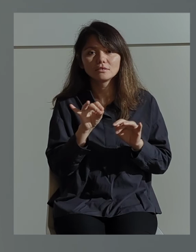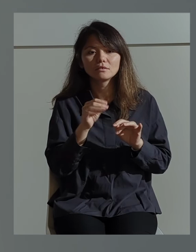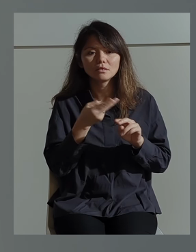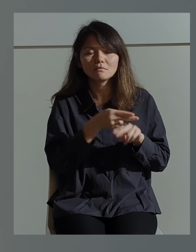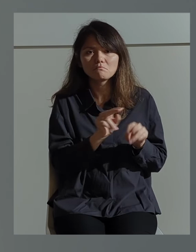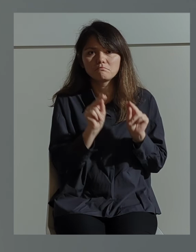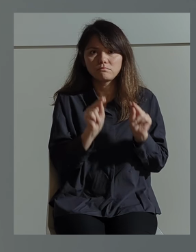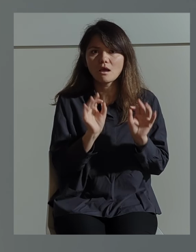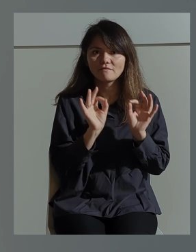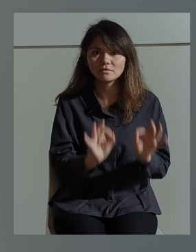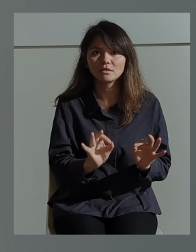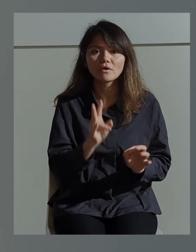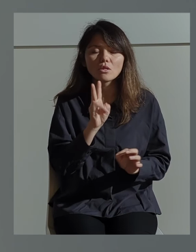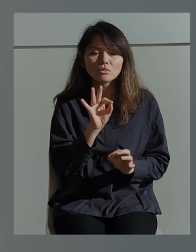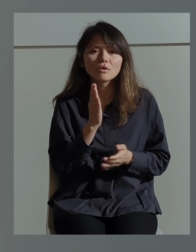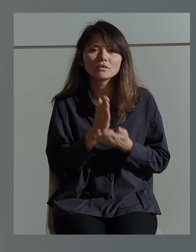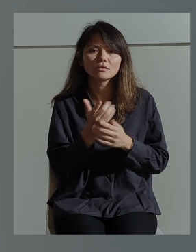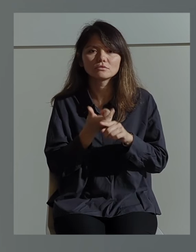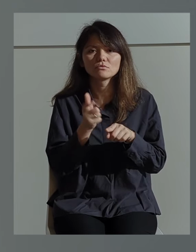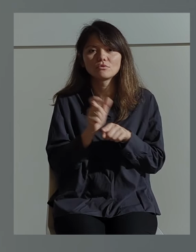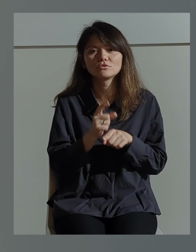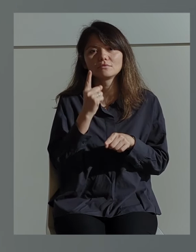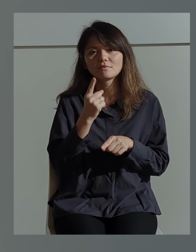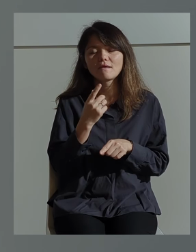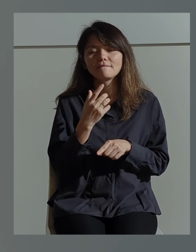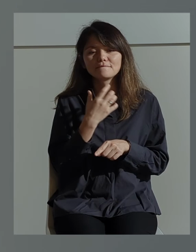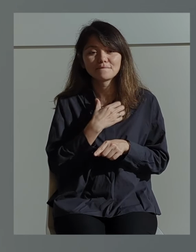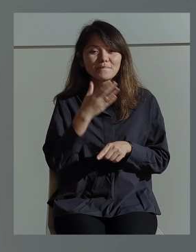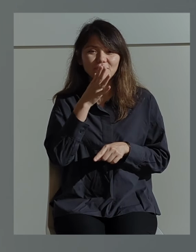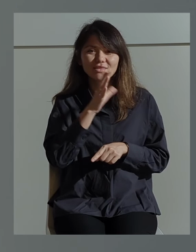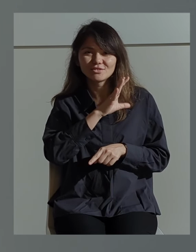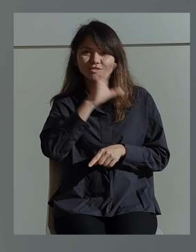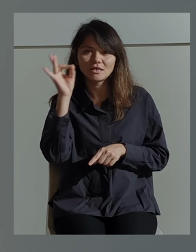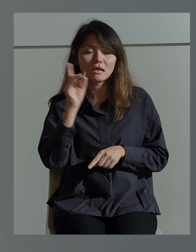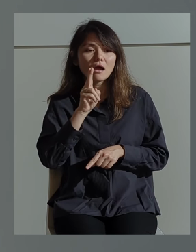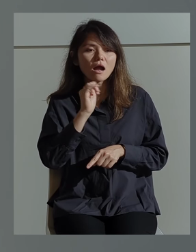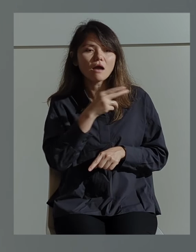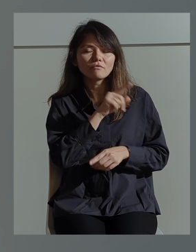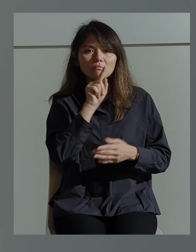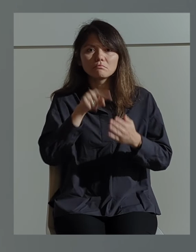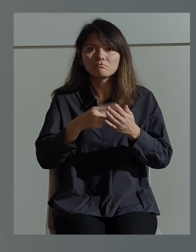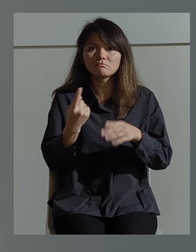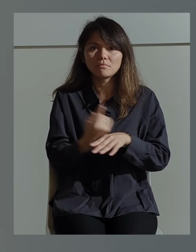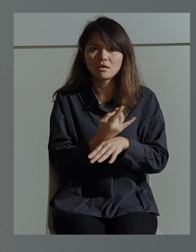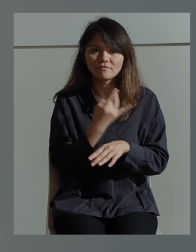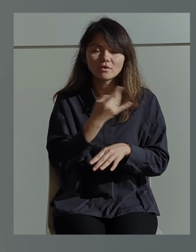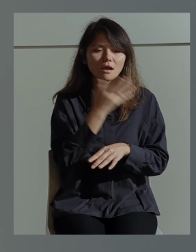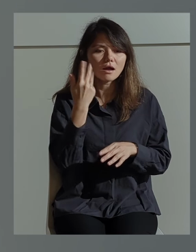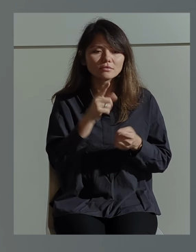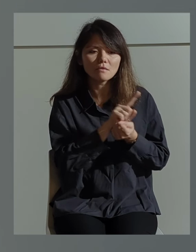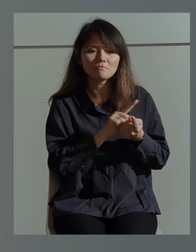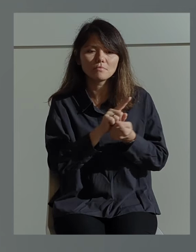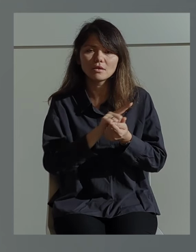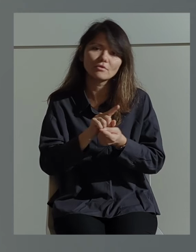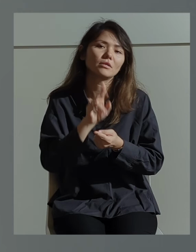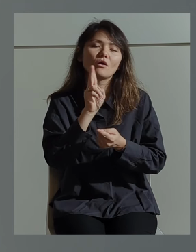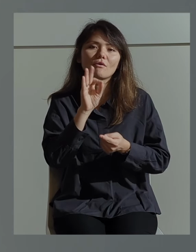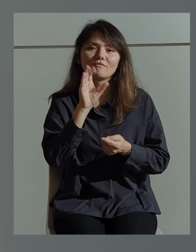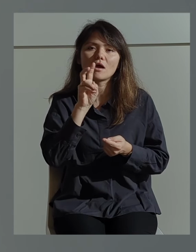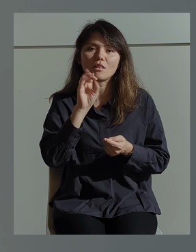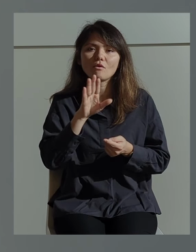Правдивая но тут есть очень одно важное Да и в Советский Союз кавка попадает впервые в переводе Рита райт ковалёвой